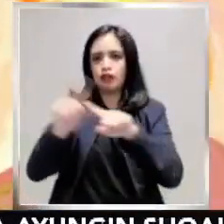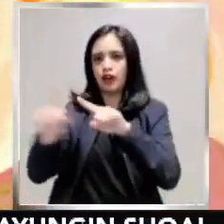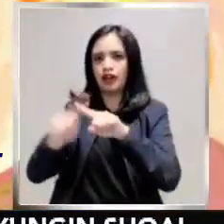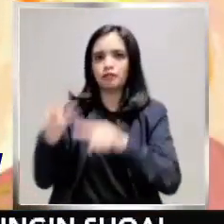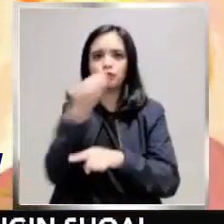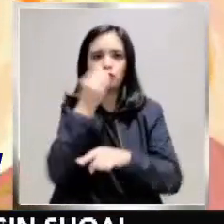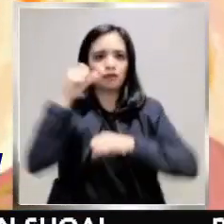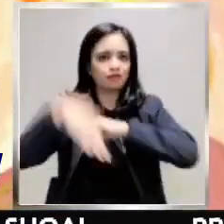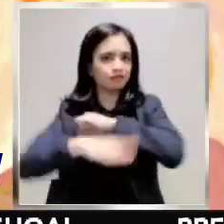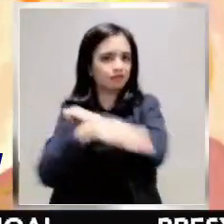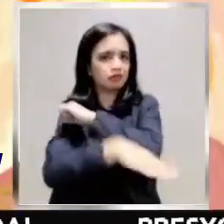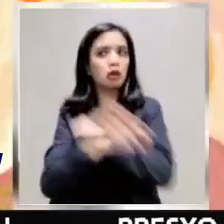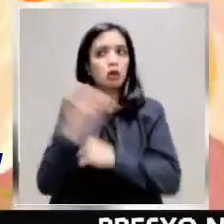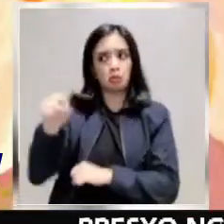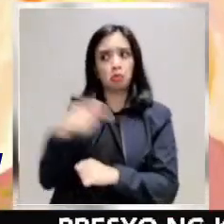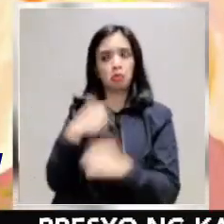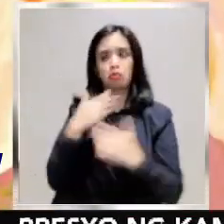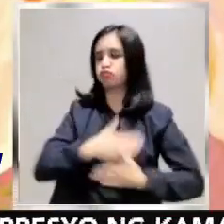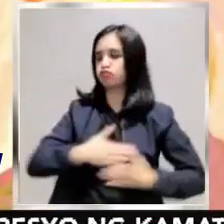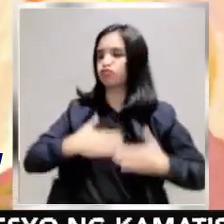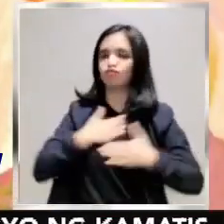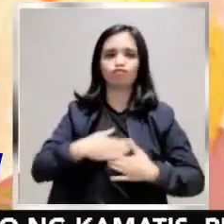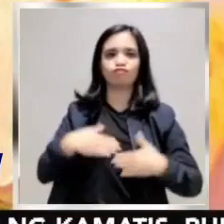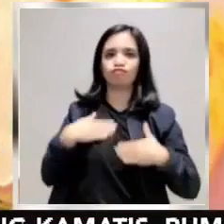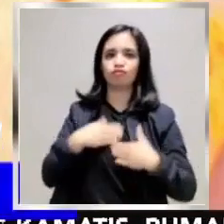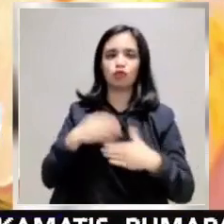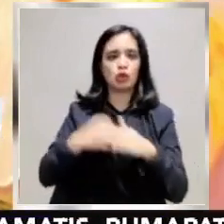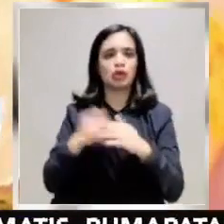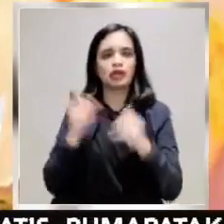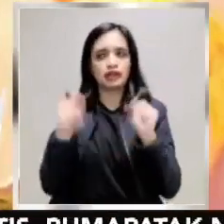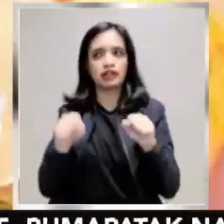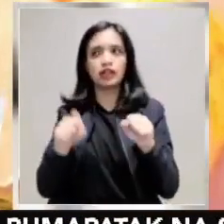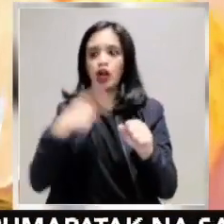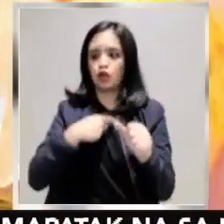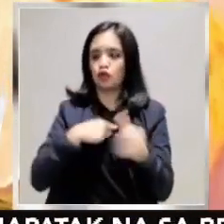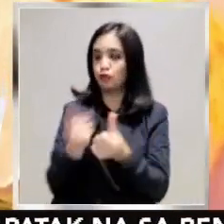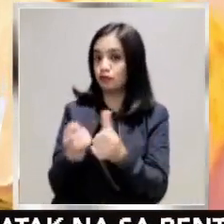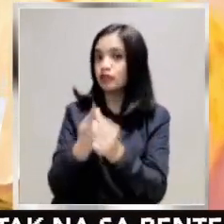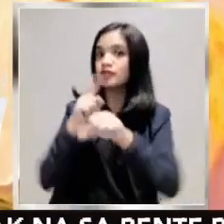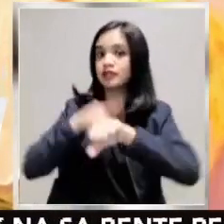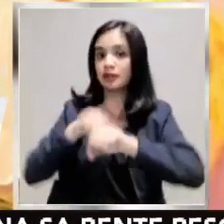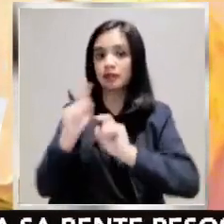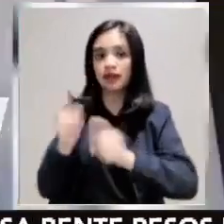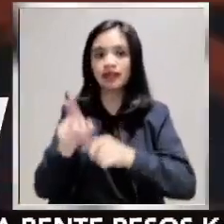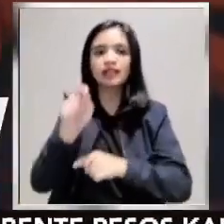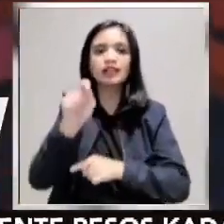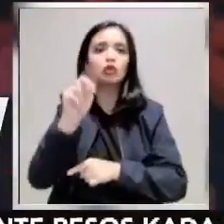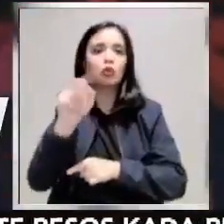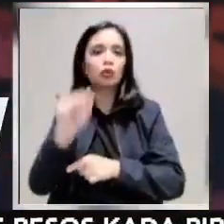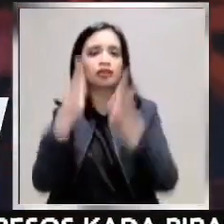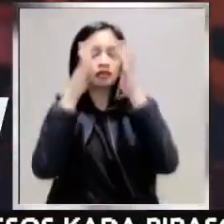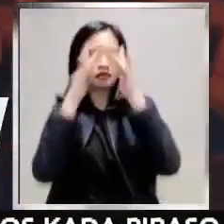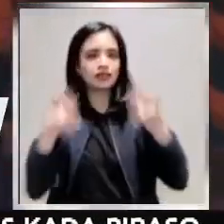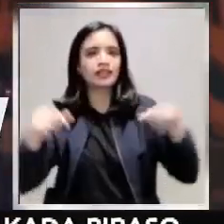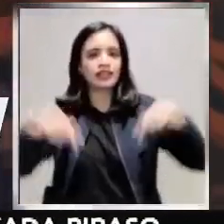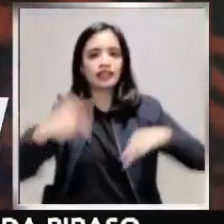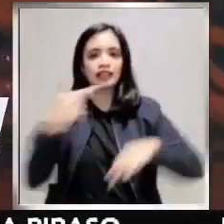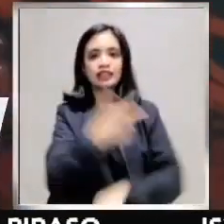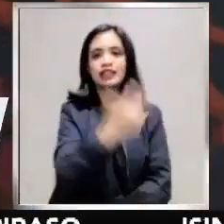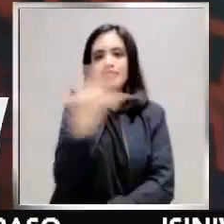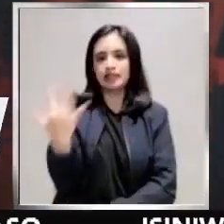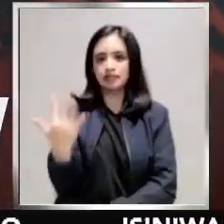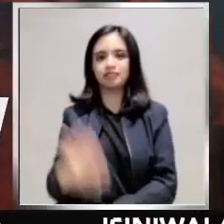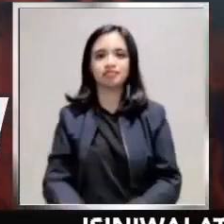ako talaga. Sobra. First time na ako naka-attend ng tuna festival dito sa Gensan. Nagpakilig naman sa